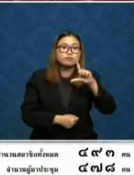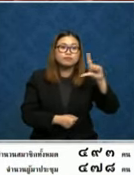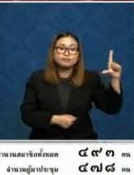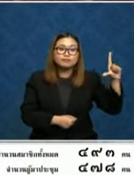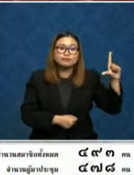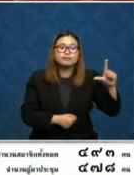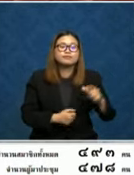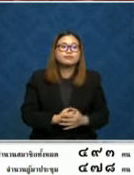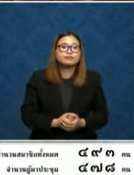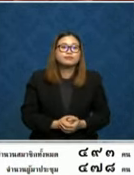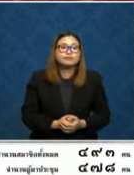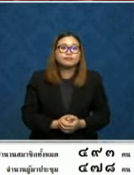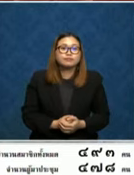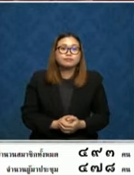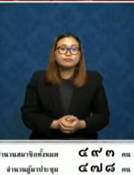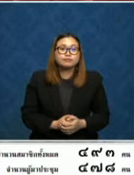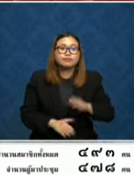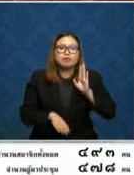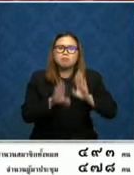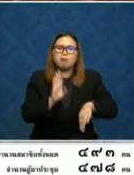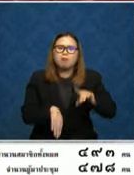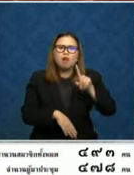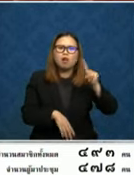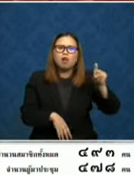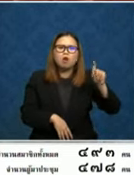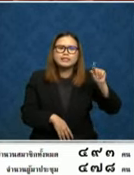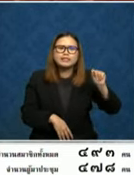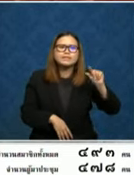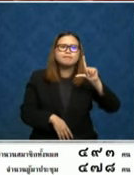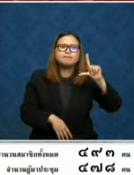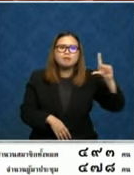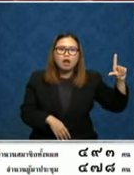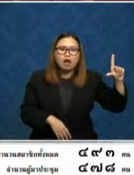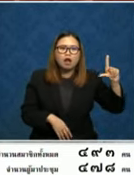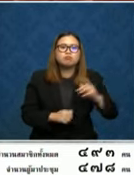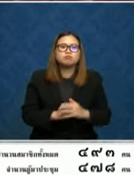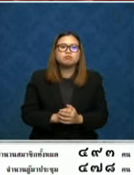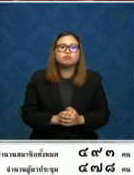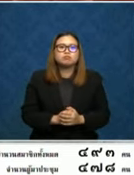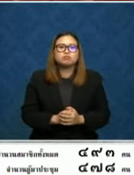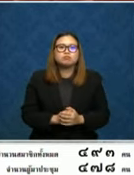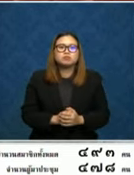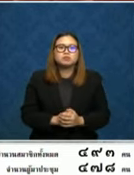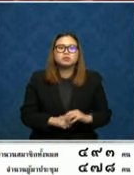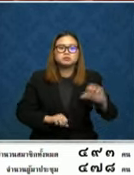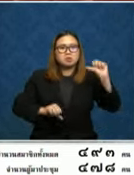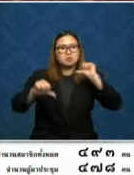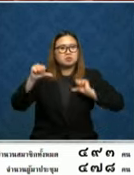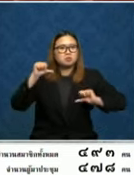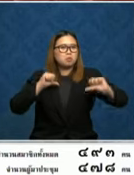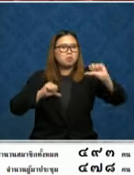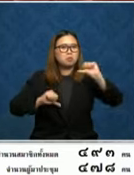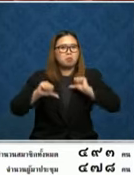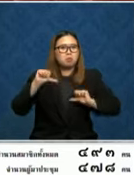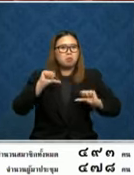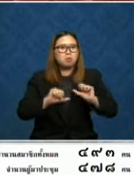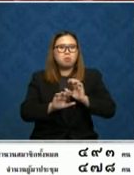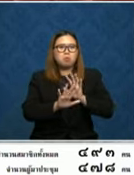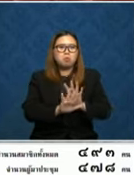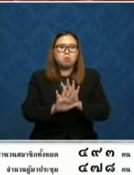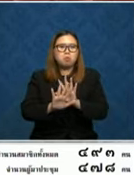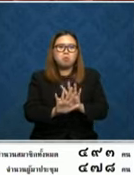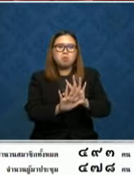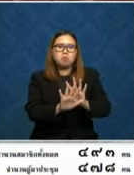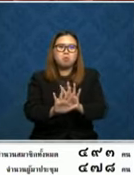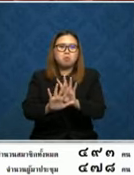ในรายละเอียดนั้นนะครับประมาณ120กว่าล้านเป็นการโรดโชว์แบบฉ่ำๆเอามวยไทยไปโชว์ที่ต่างแดนไม่น้อยกว่า14ประเ